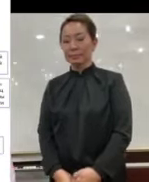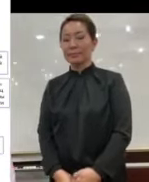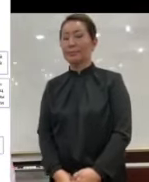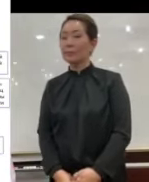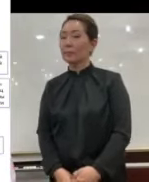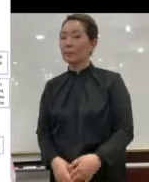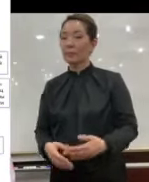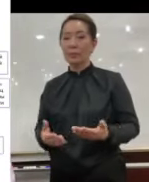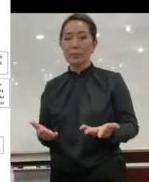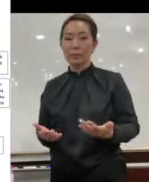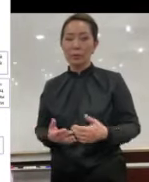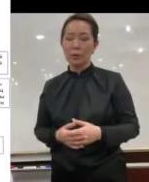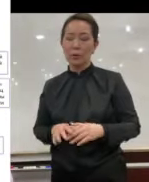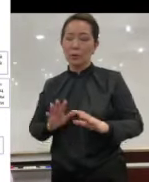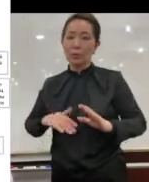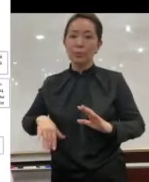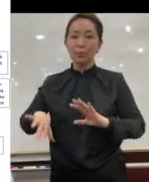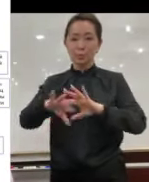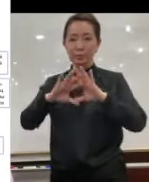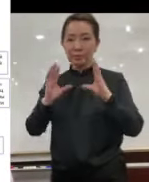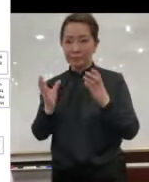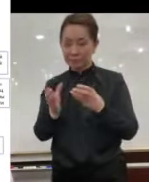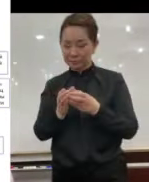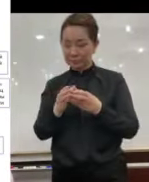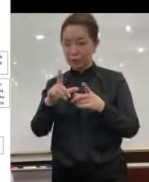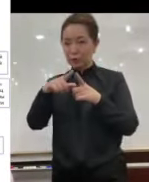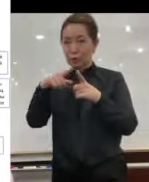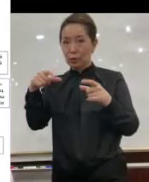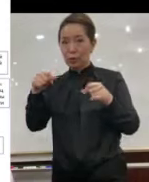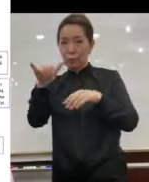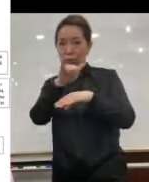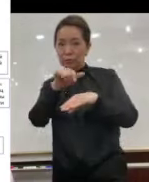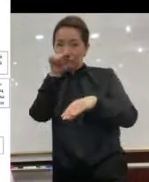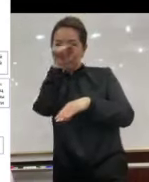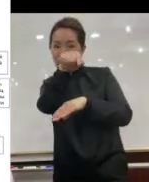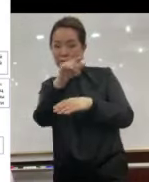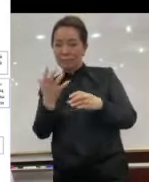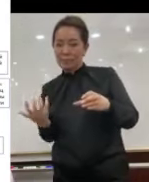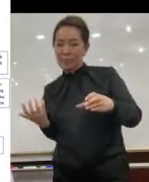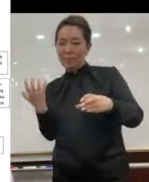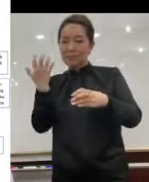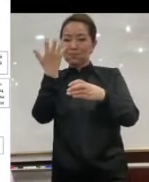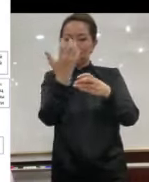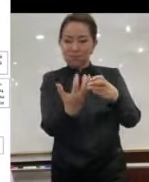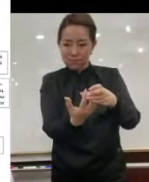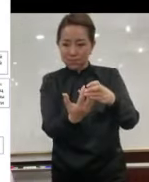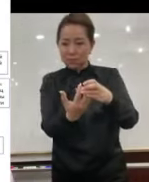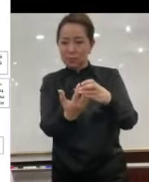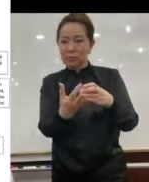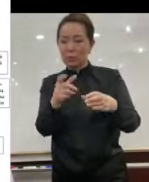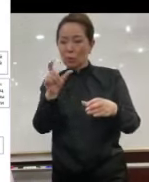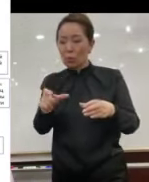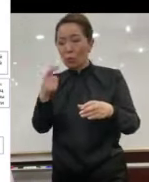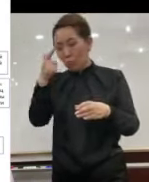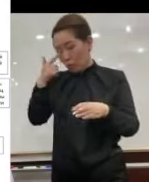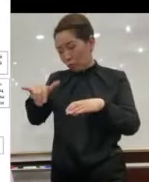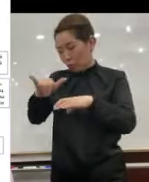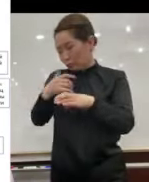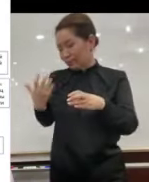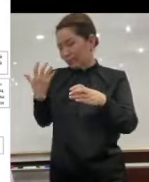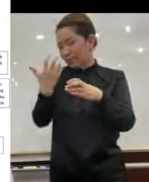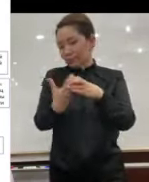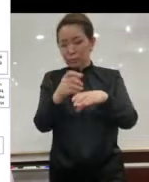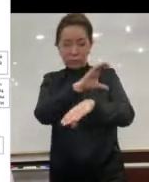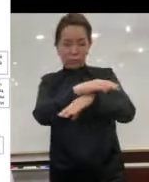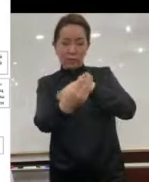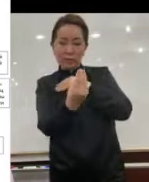За тэгэхээр нийтдээ одоо Японд зохион байгуулсан сургалтанд бол бараг 60 гаруй хүн оролцсон байгаа. Монголоос түүнээс